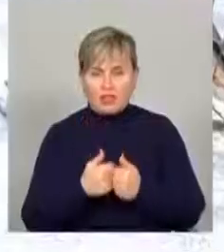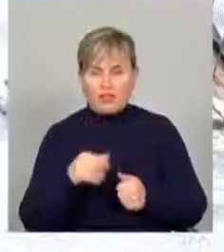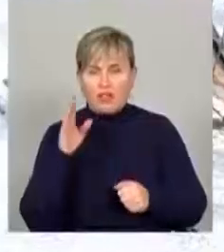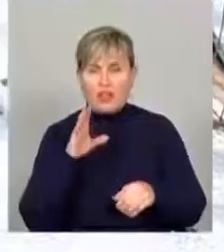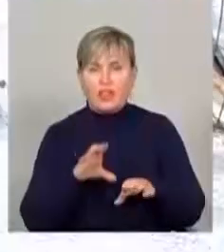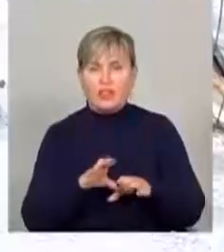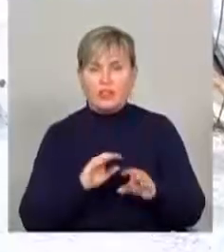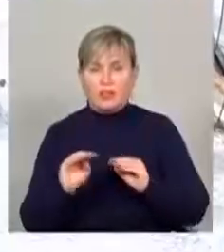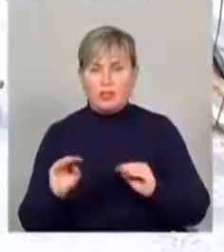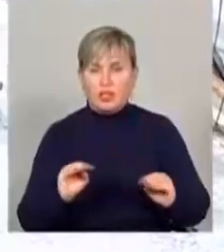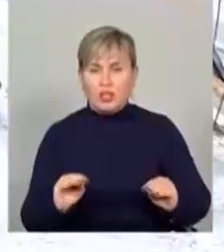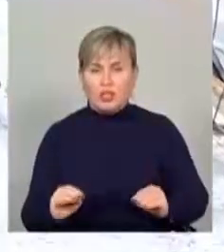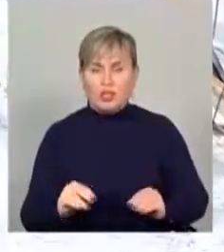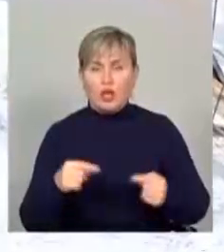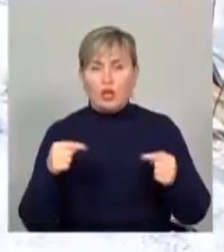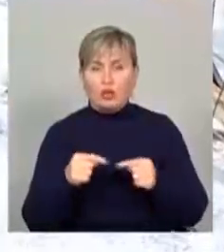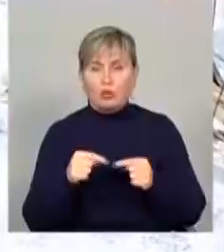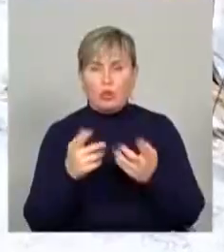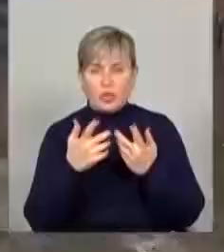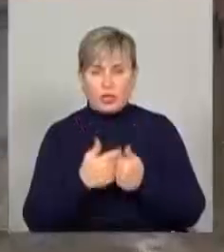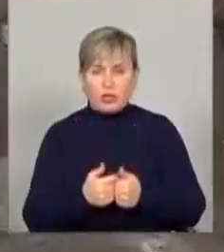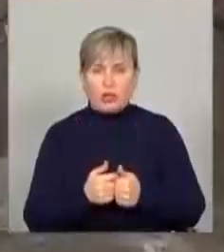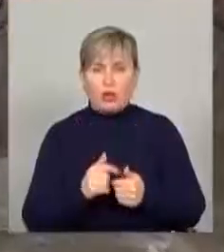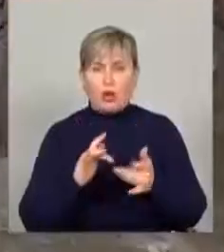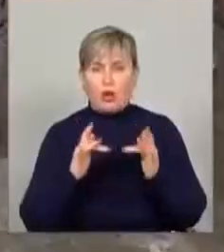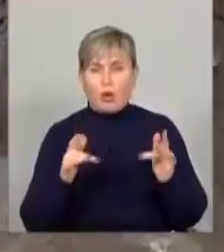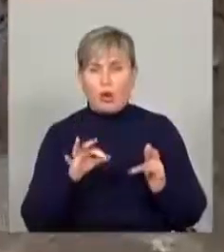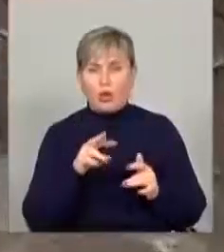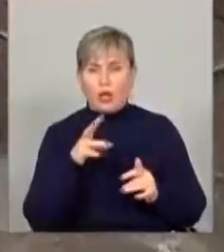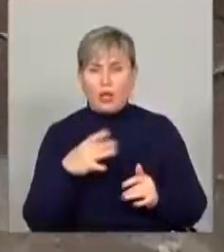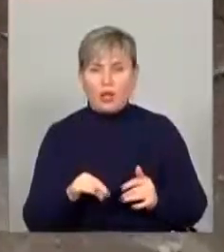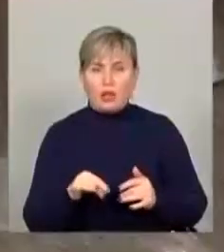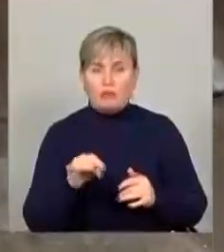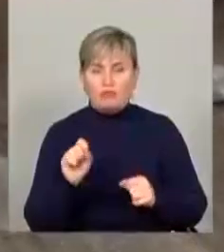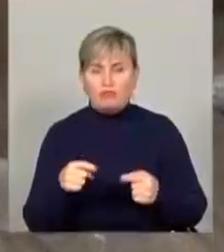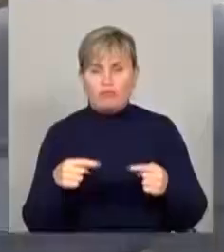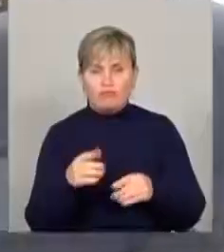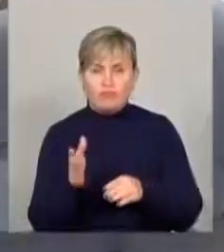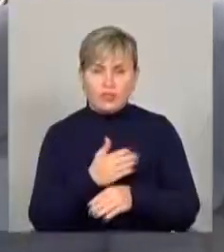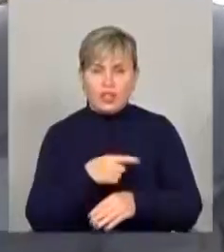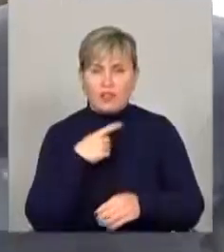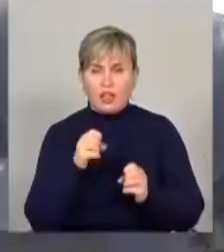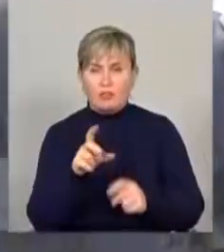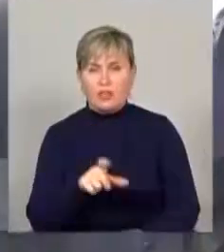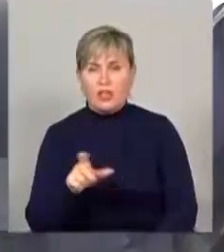водоснабжения. Точная диагностика в режиме онлайн поможет заблаговременно устранять неполадки, уверены специалисты.